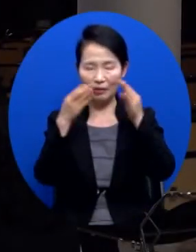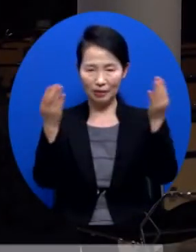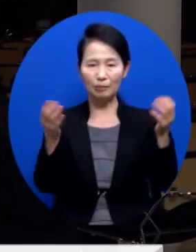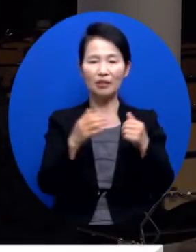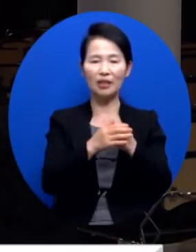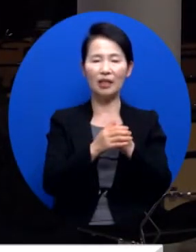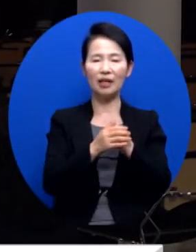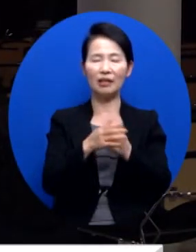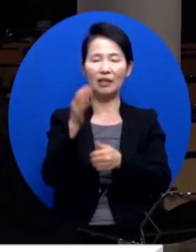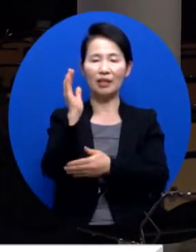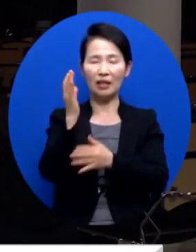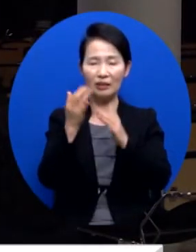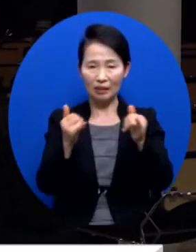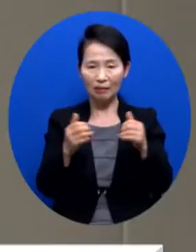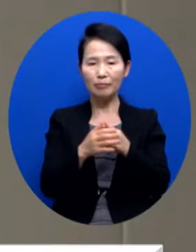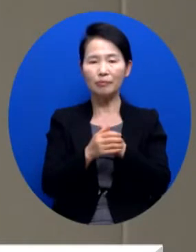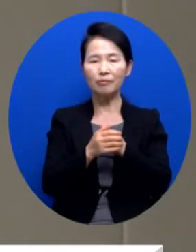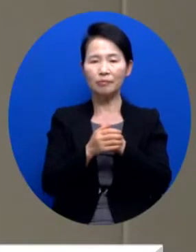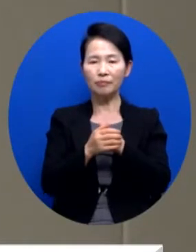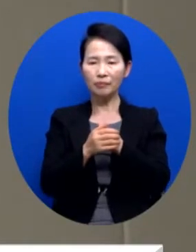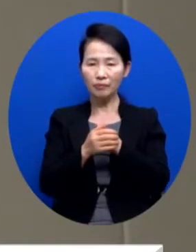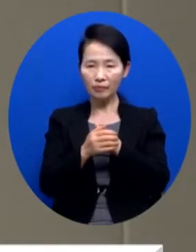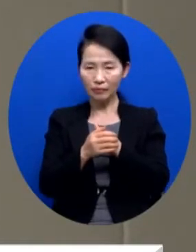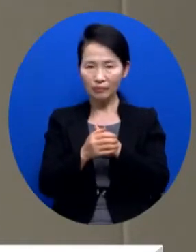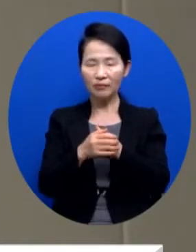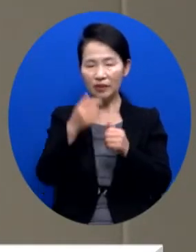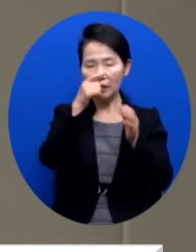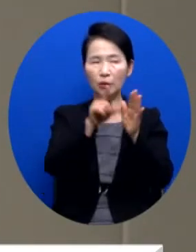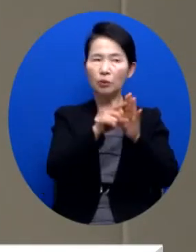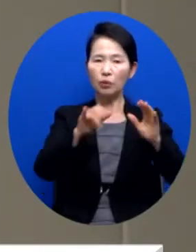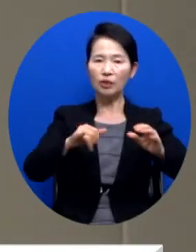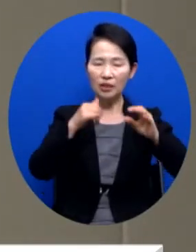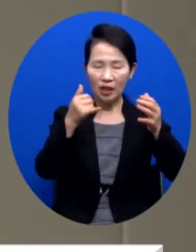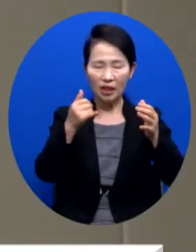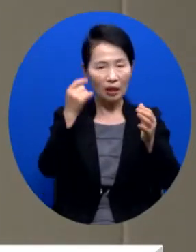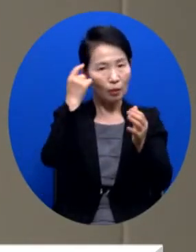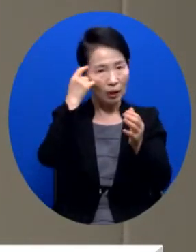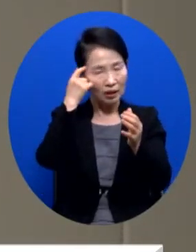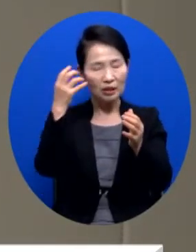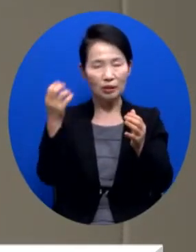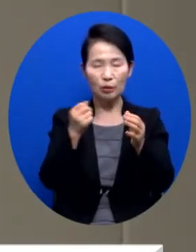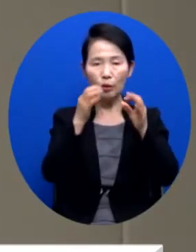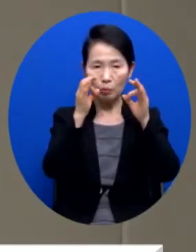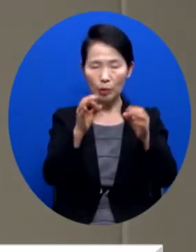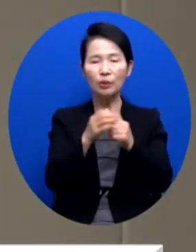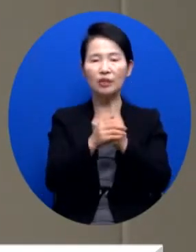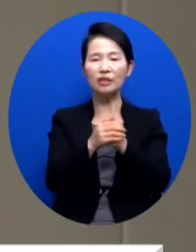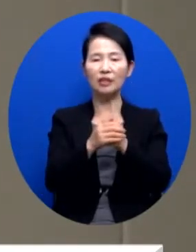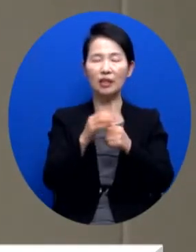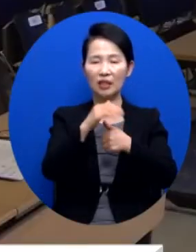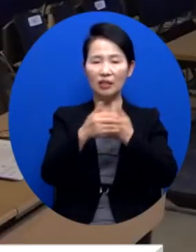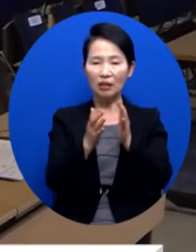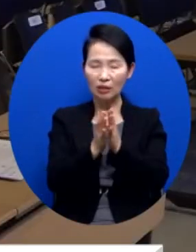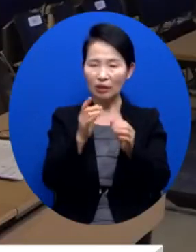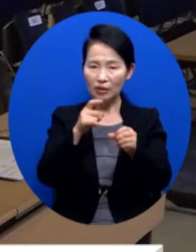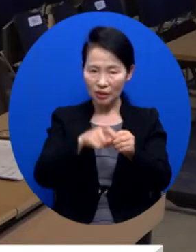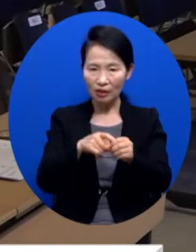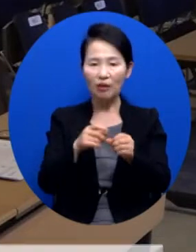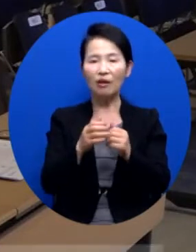강사로 나선 총신 된 신구 권 교수는 기독교 세계관으로 보니 코로나 시대 의 성경적 자녀 교육 을 주제로 말씀을